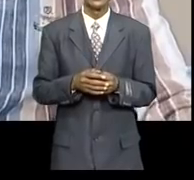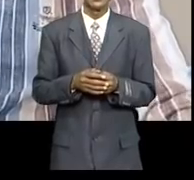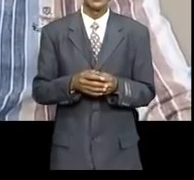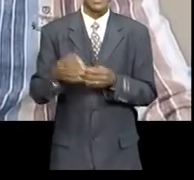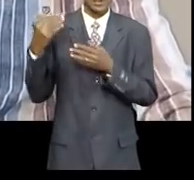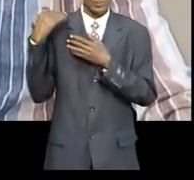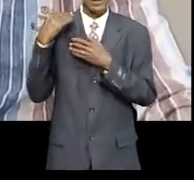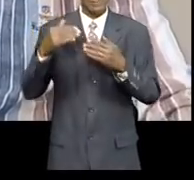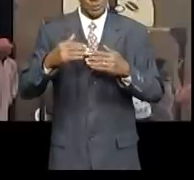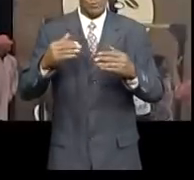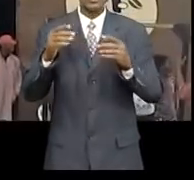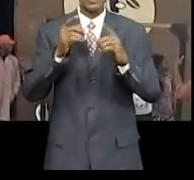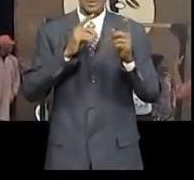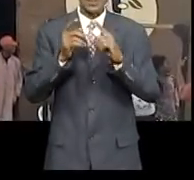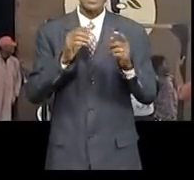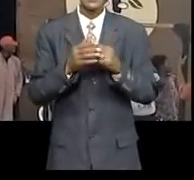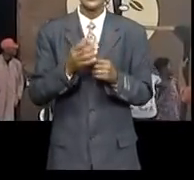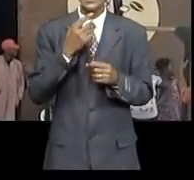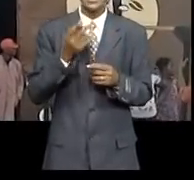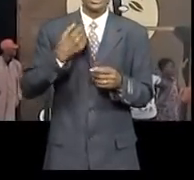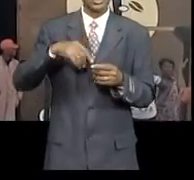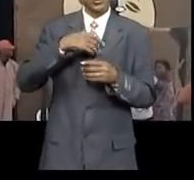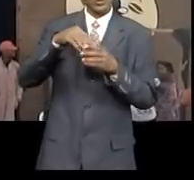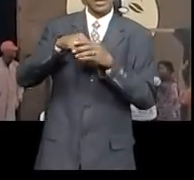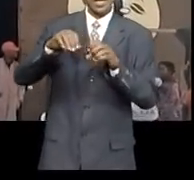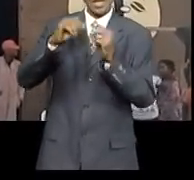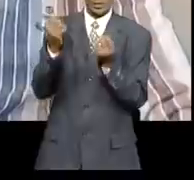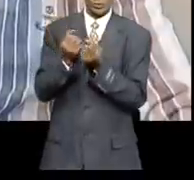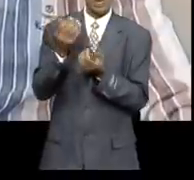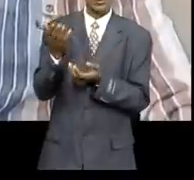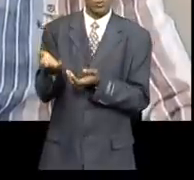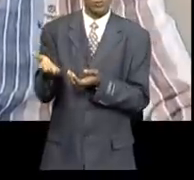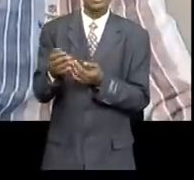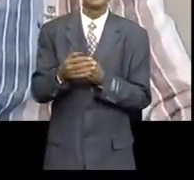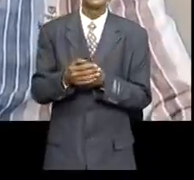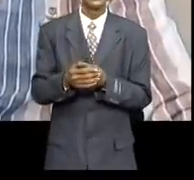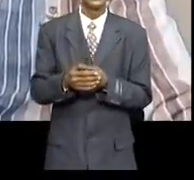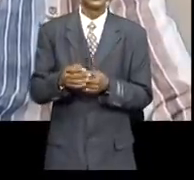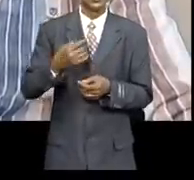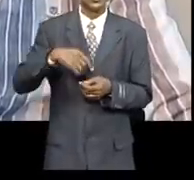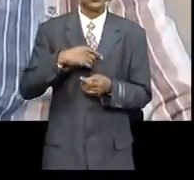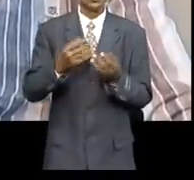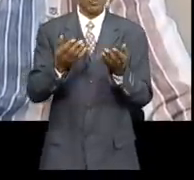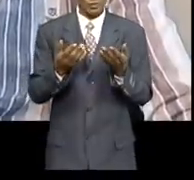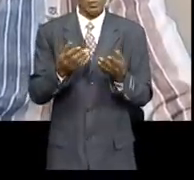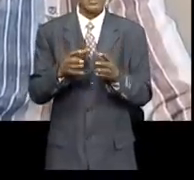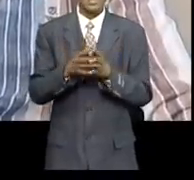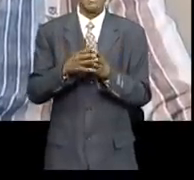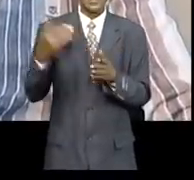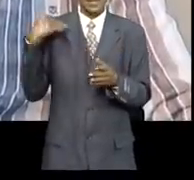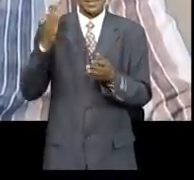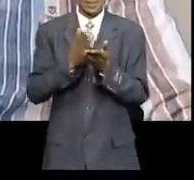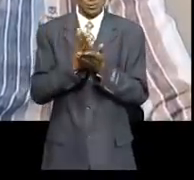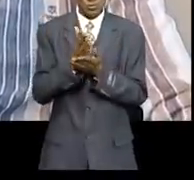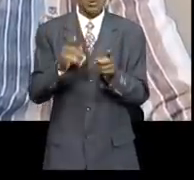mais certains qui sont membres d'une association traînent encore les pas. Ça, c'est craché même si l'État des droits que le chef d'État